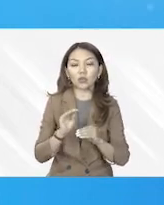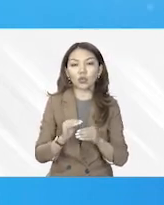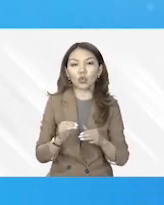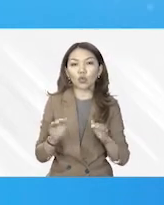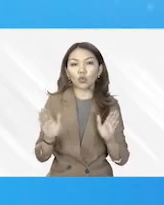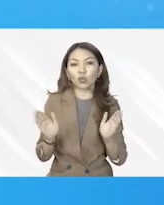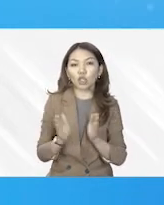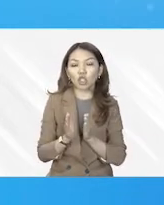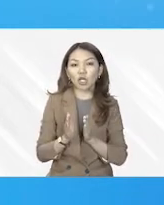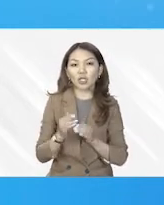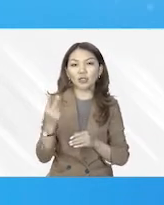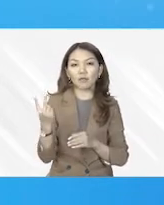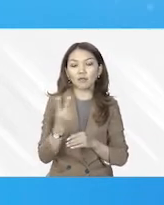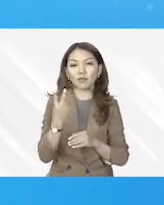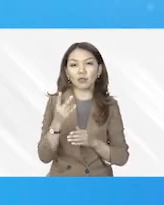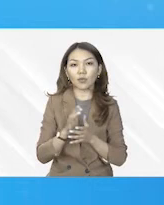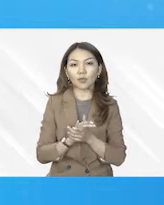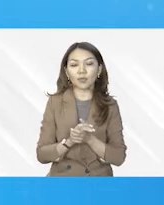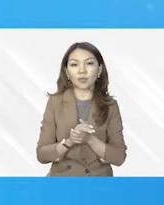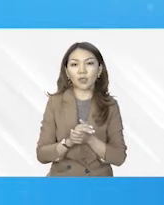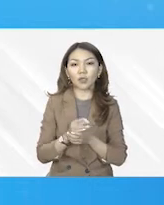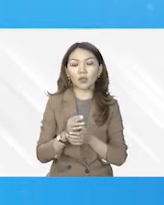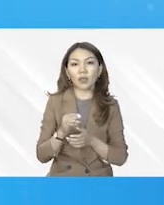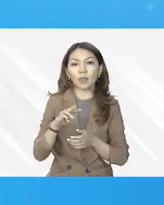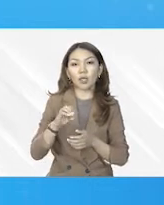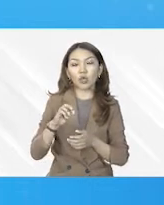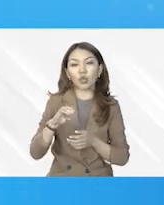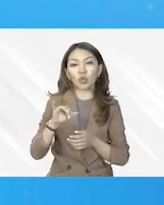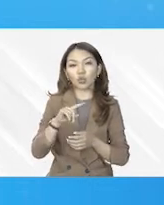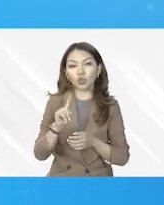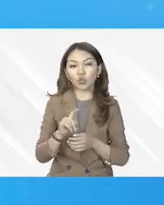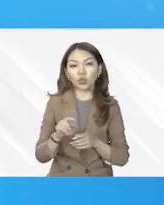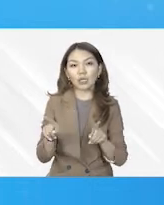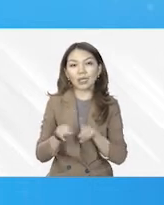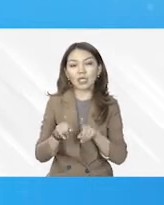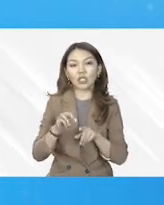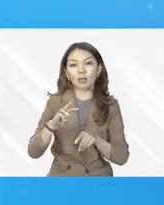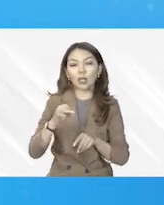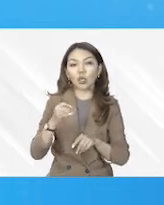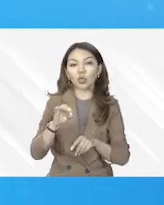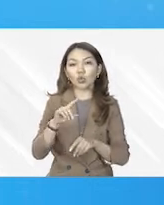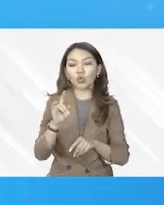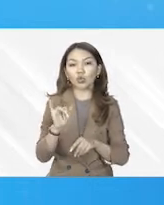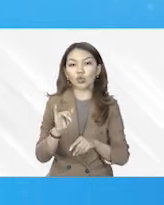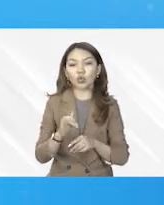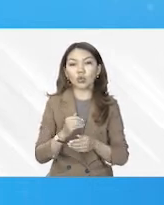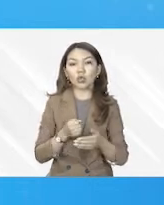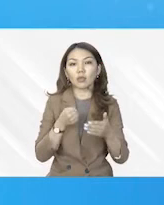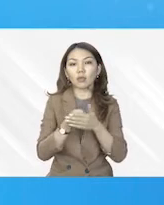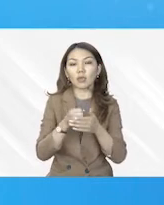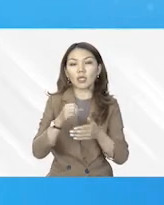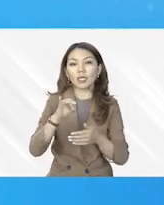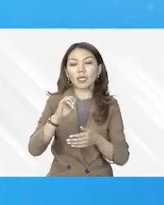вдвое. Как митозу, так и мейозу предшествует интерфаза, в